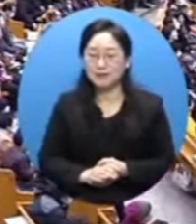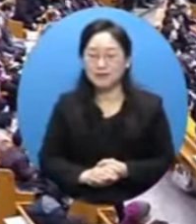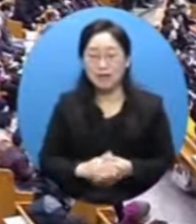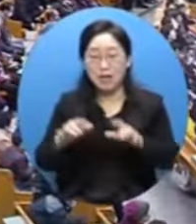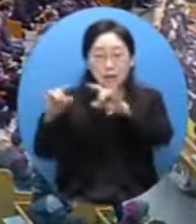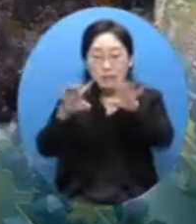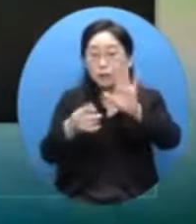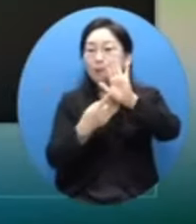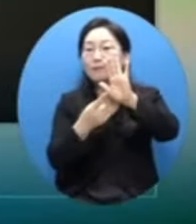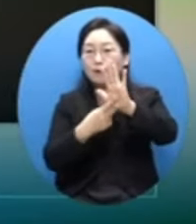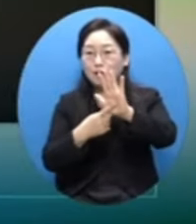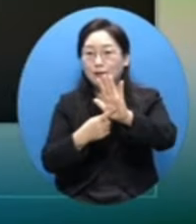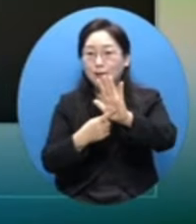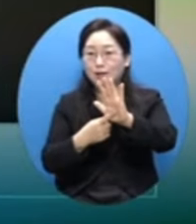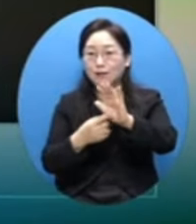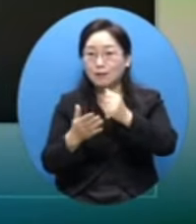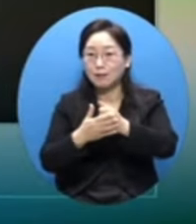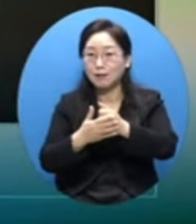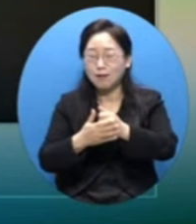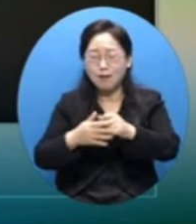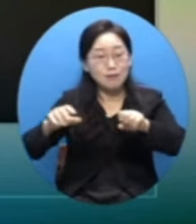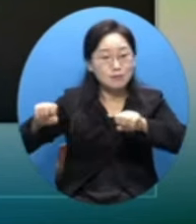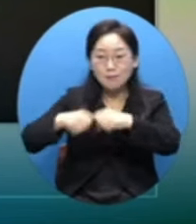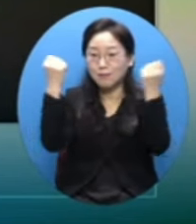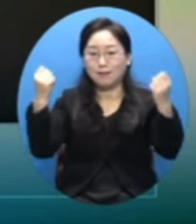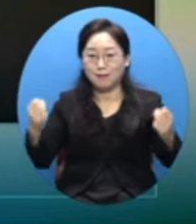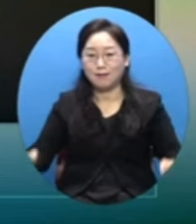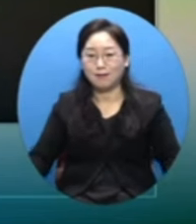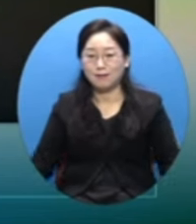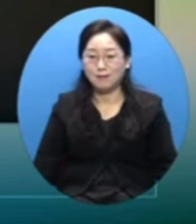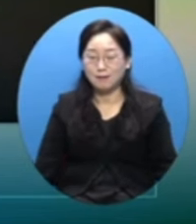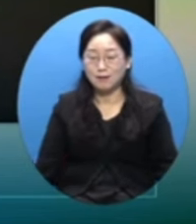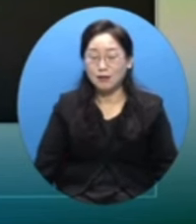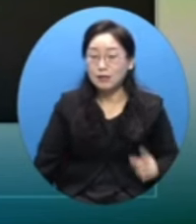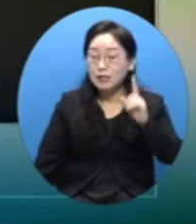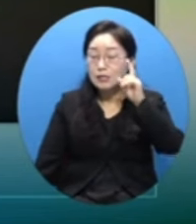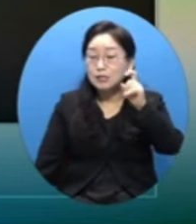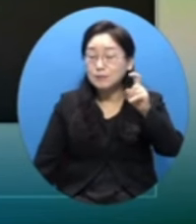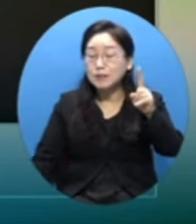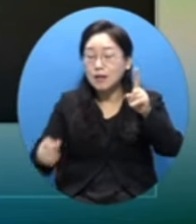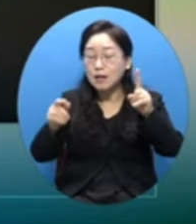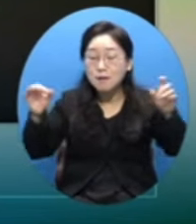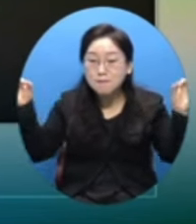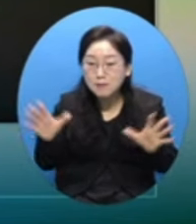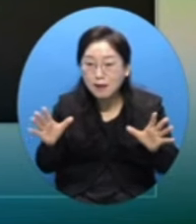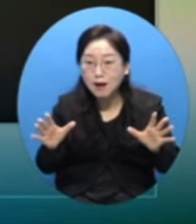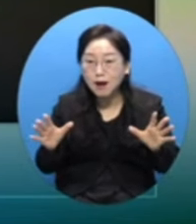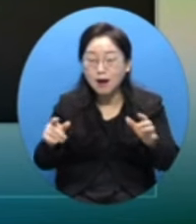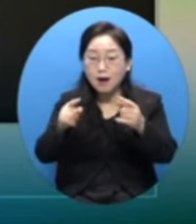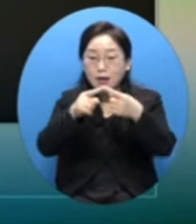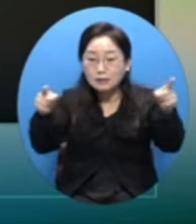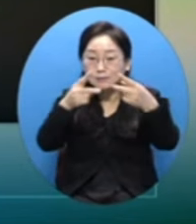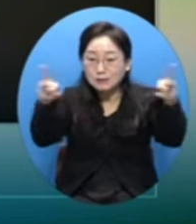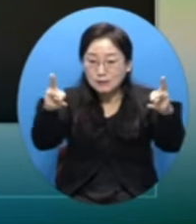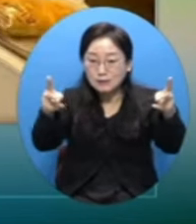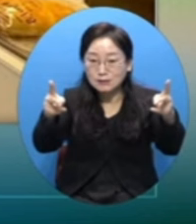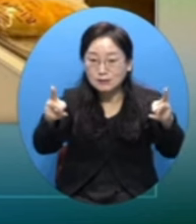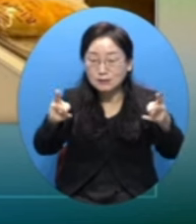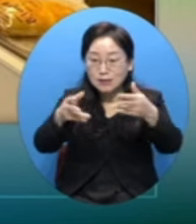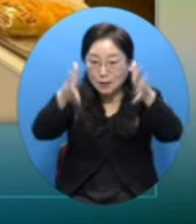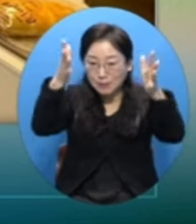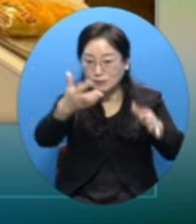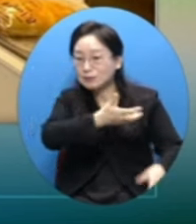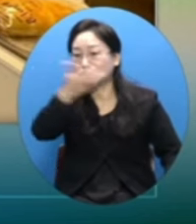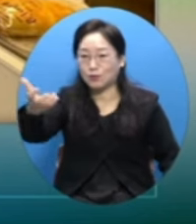방송에 나갔더니 방송에 나가고 난 다음에 완전히 대박을 쳐서 11달 만에 시내에 있는 시주 건물 1층 2층을 얻어 확장하고